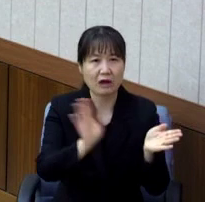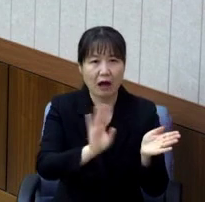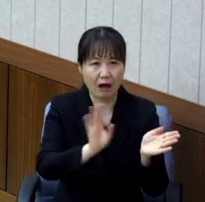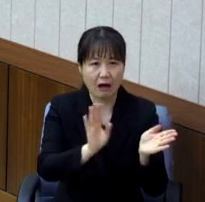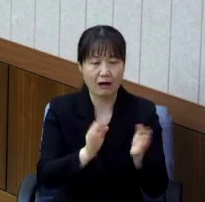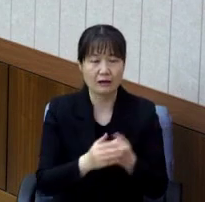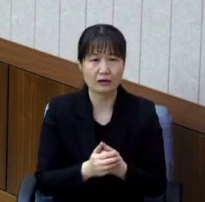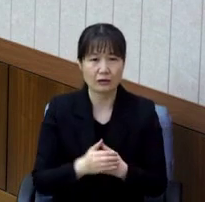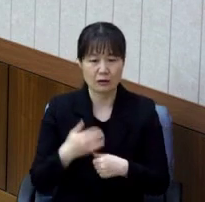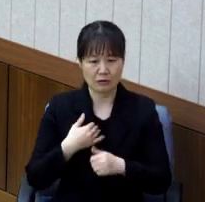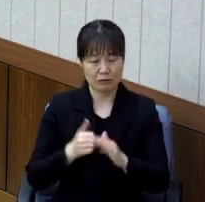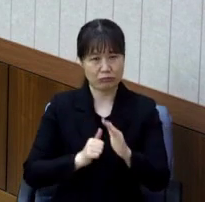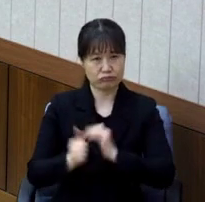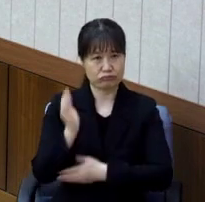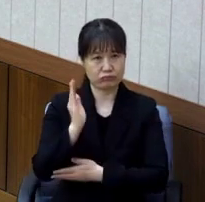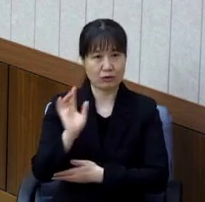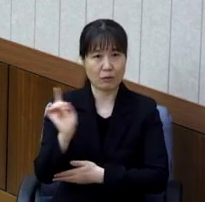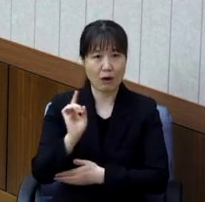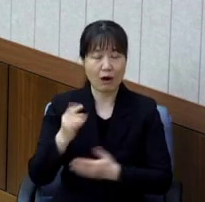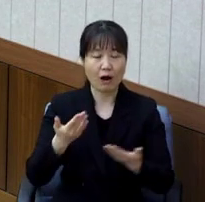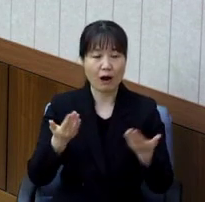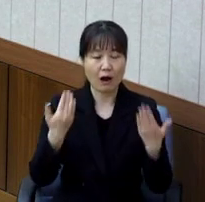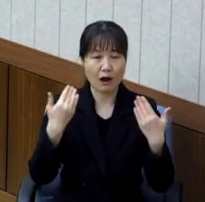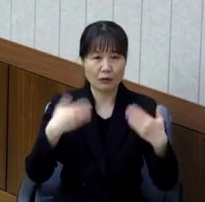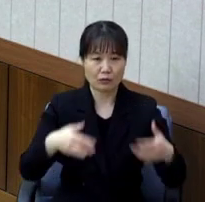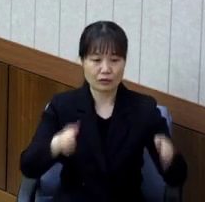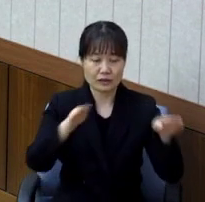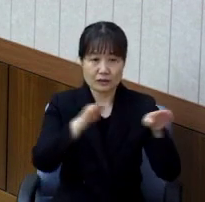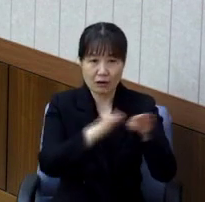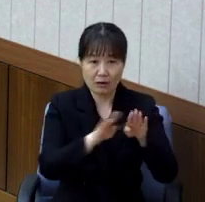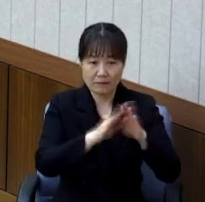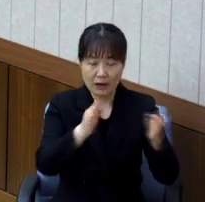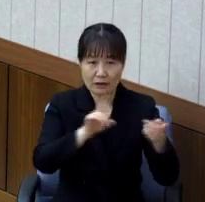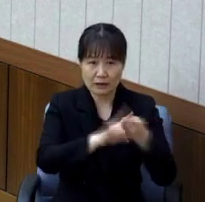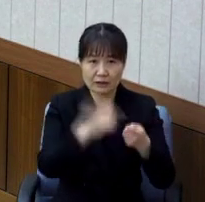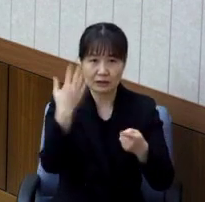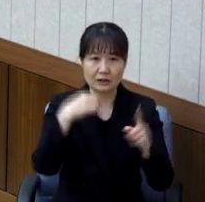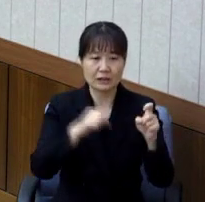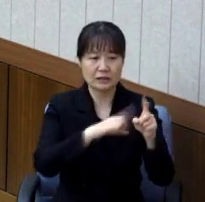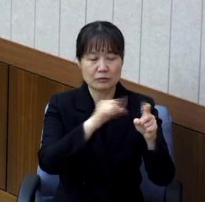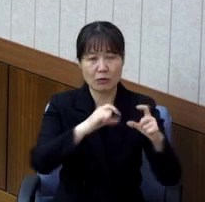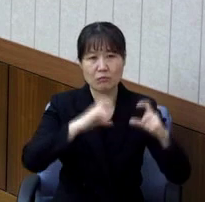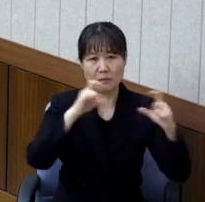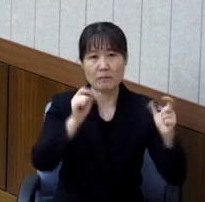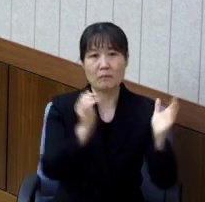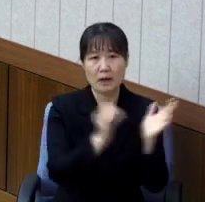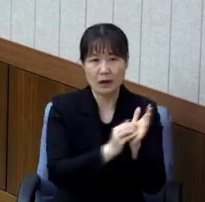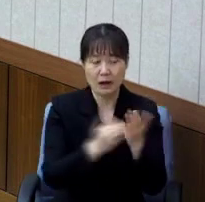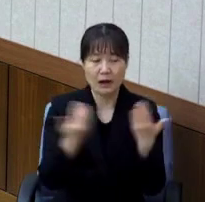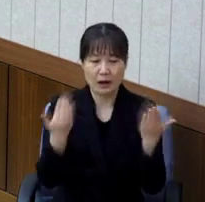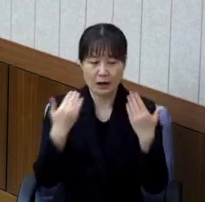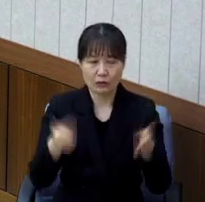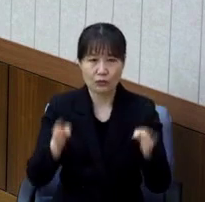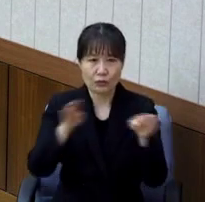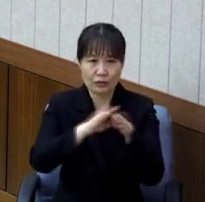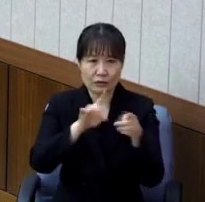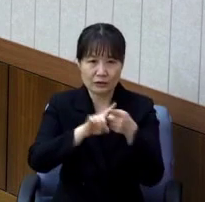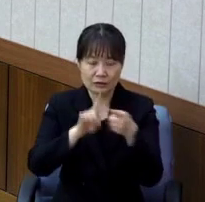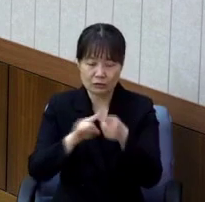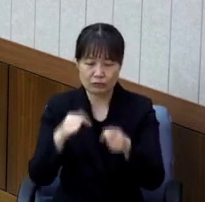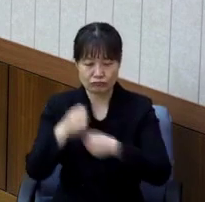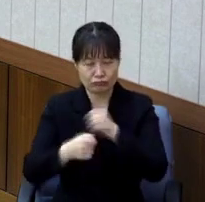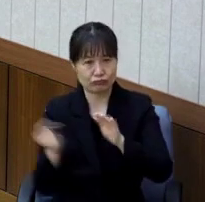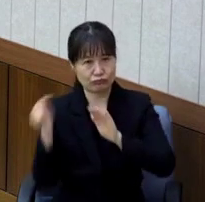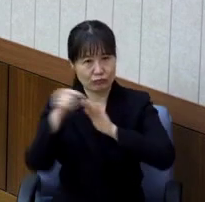본의원이 대표 발휘한 의정부시 학교 시설 개방 지원 조례는 지난해 11월 공포되어 학교 시설에 대한 지역 주민 이용 활성화를